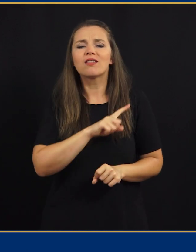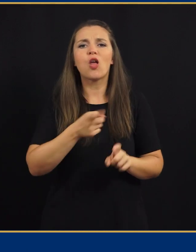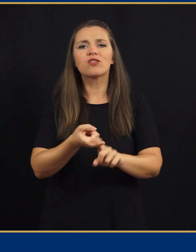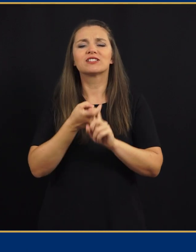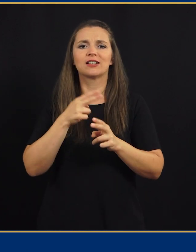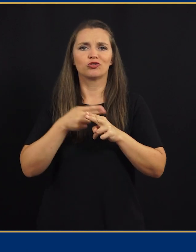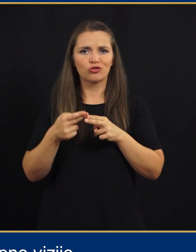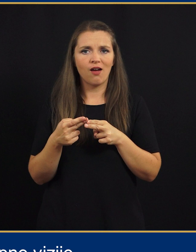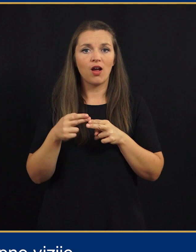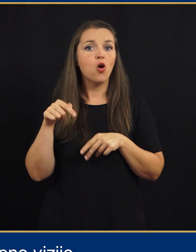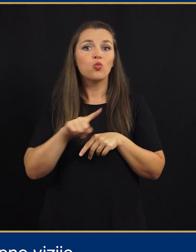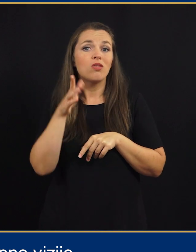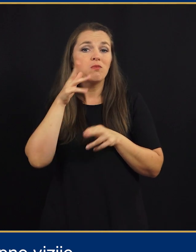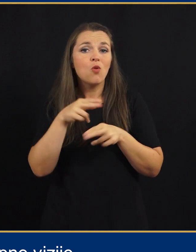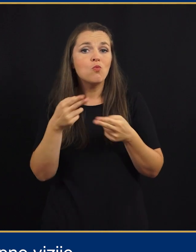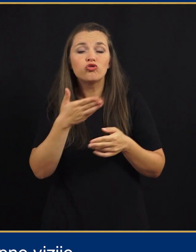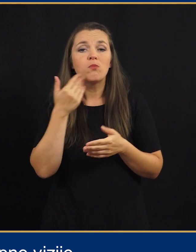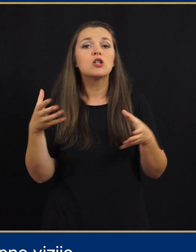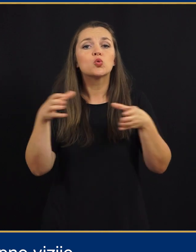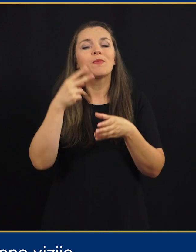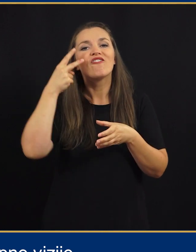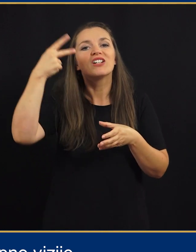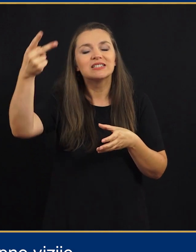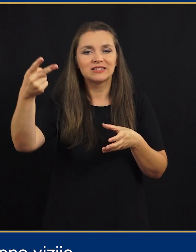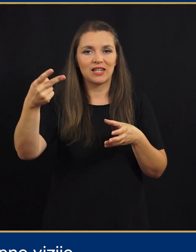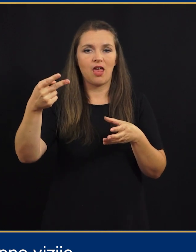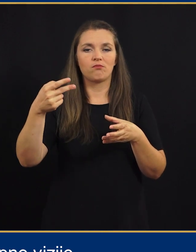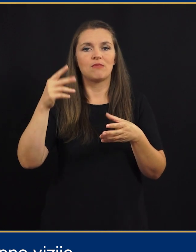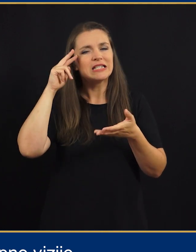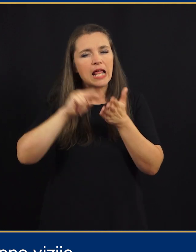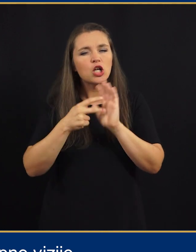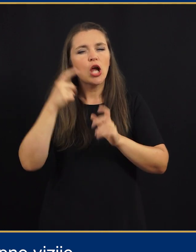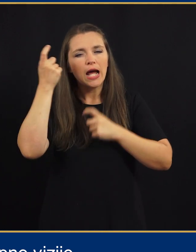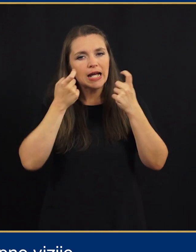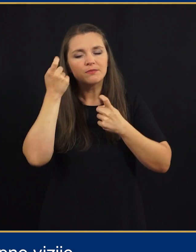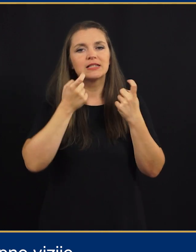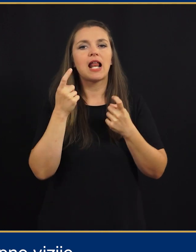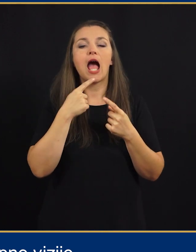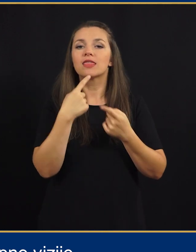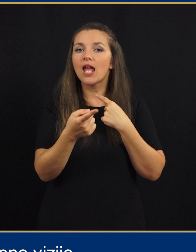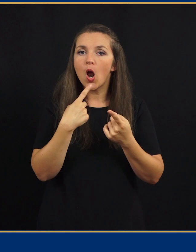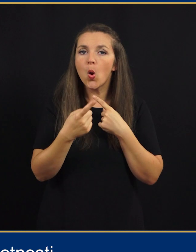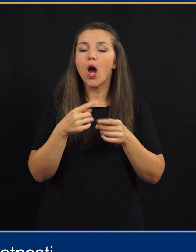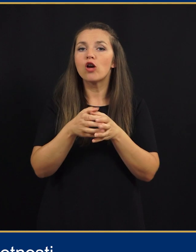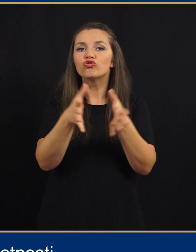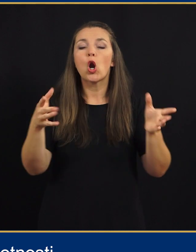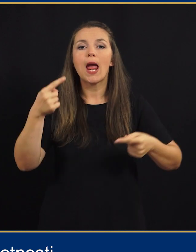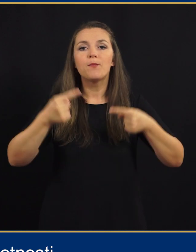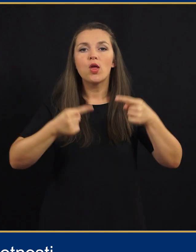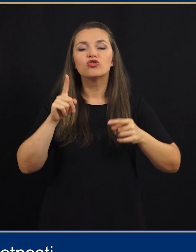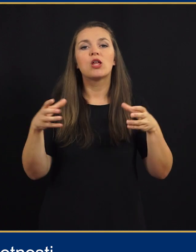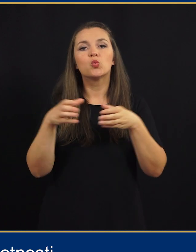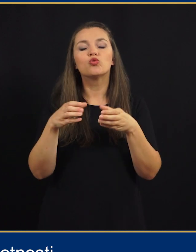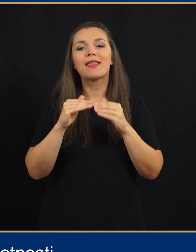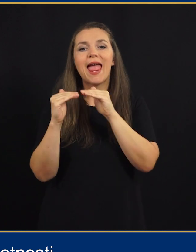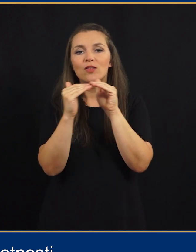državi. To pa ne bi bilo mogoče brez skupne vizije, strateškega razmisleka, dialoga, široke politične in